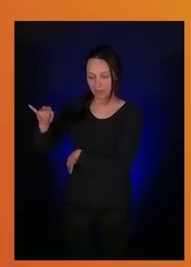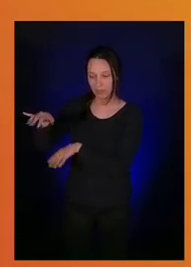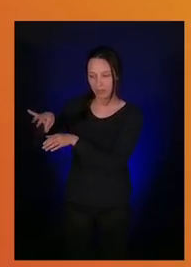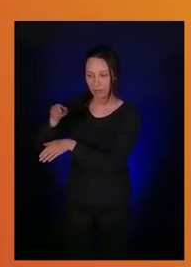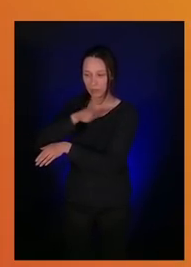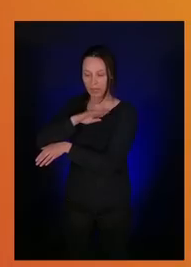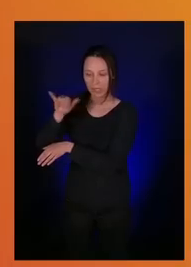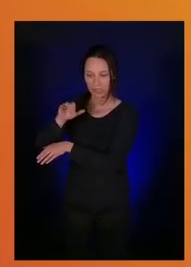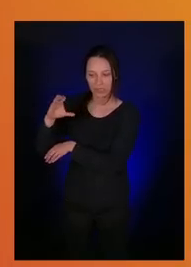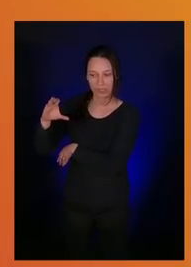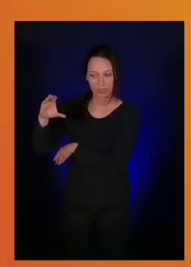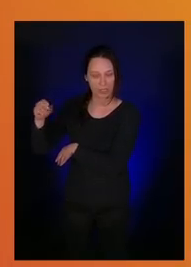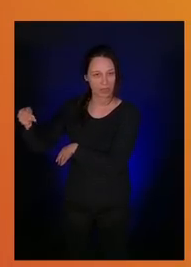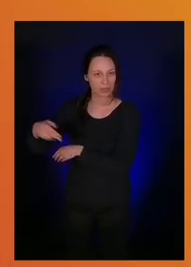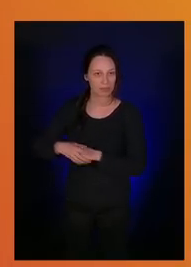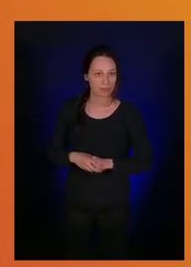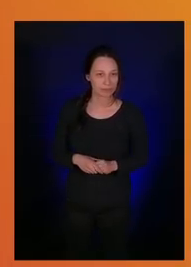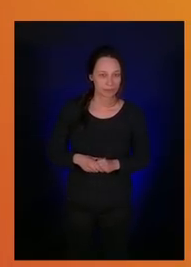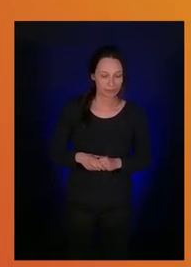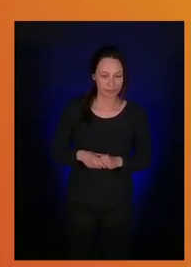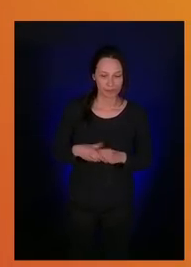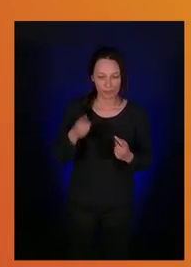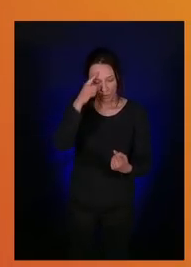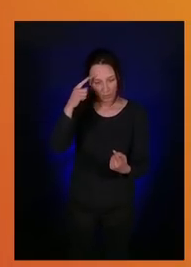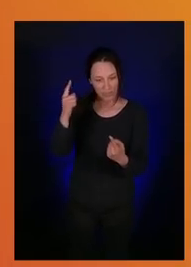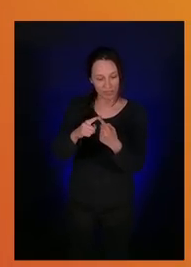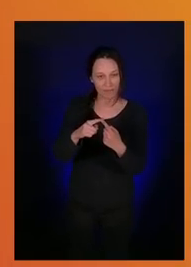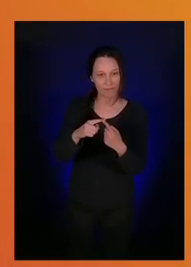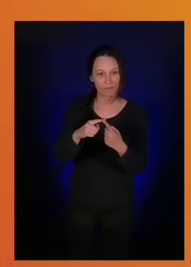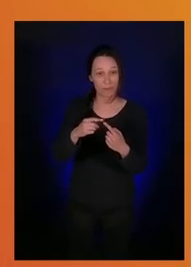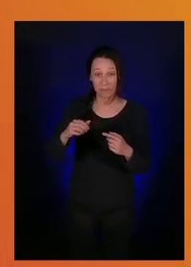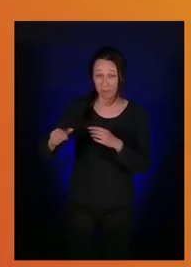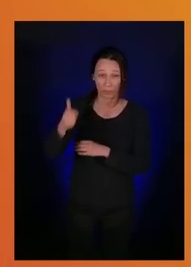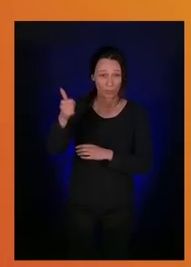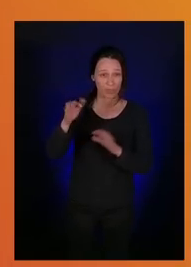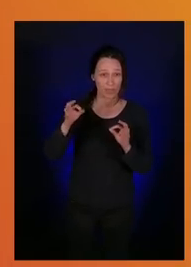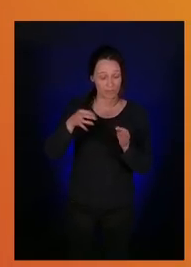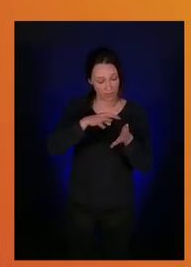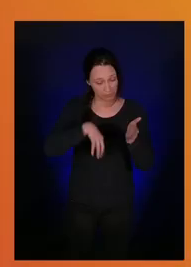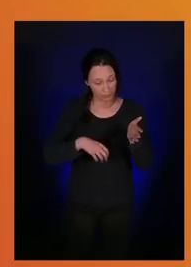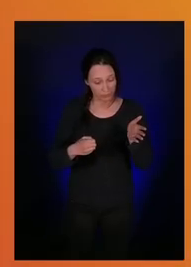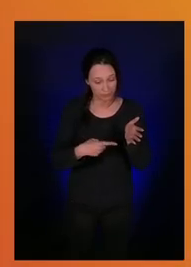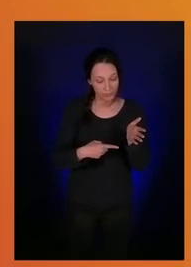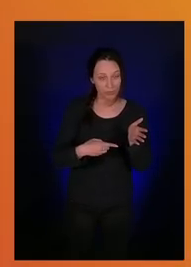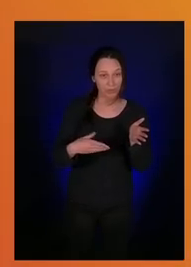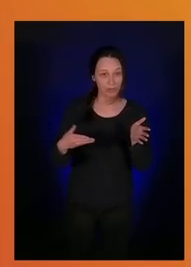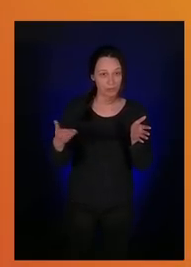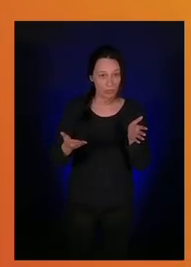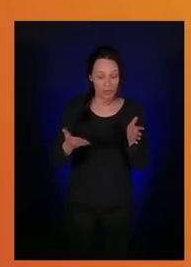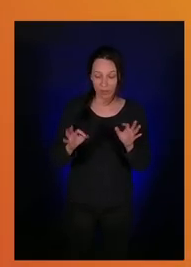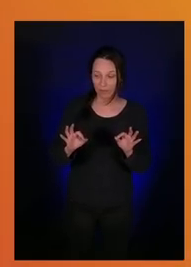L'objectif principal pour lequel les budgets de ces exercices ont été élaborés était de répondre à la question de la mise en